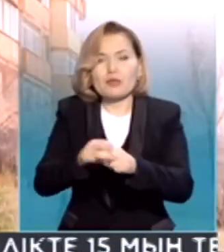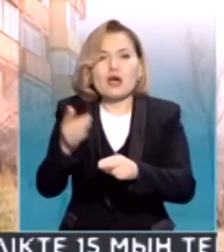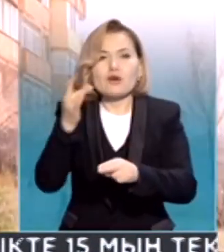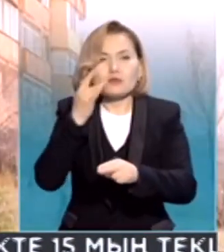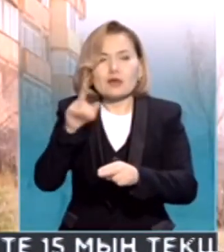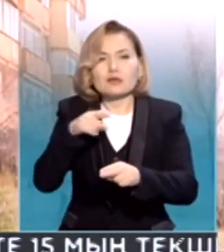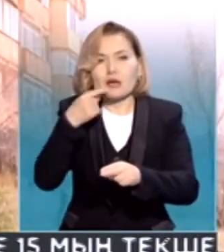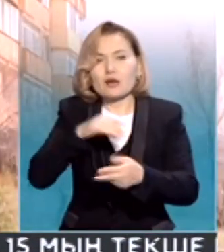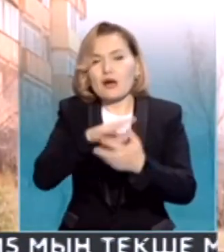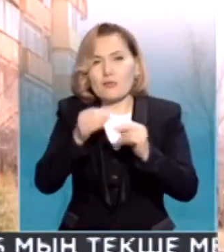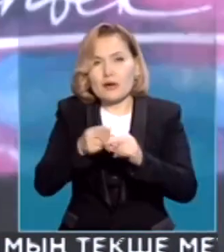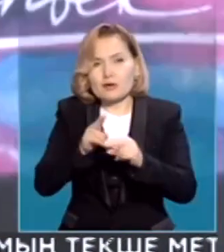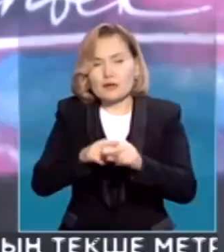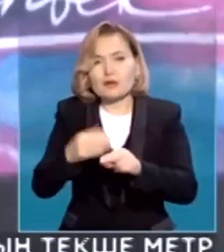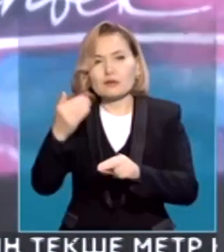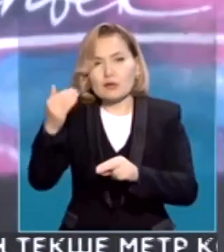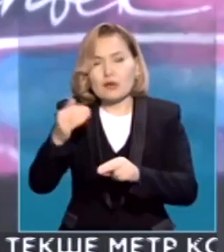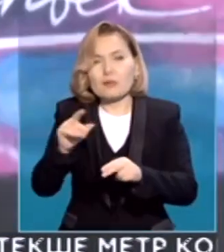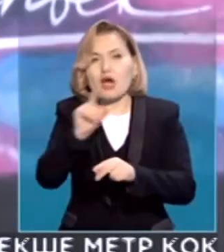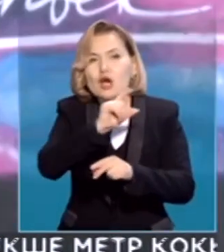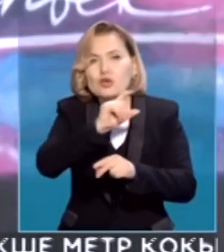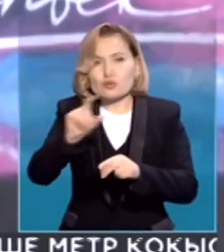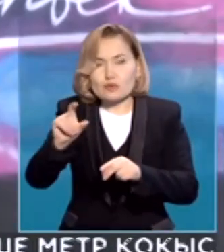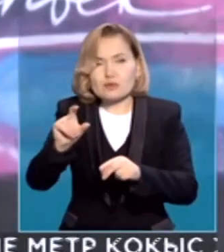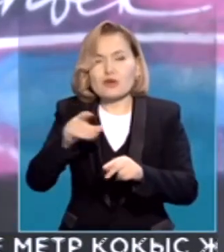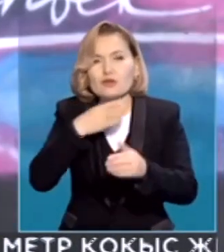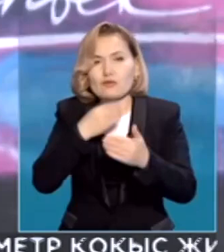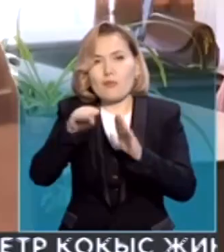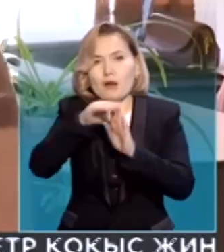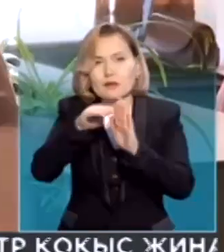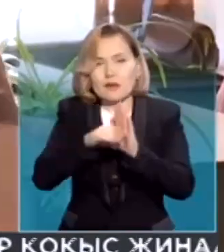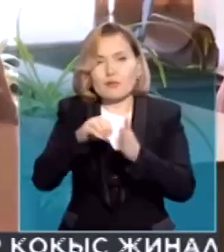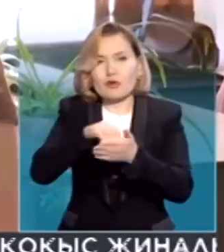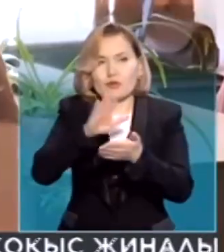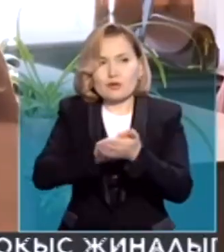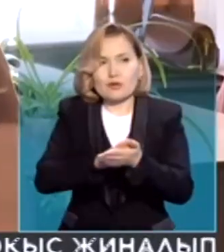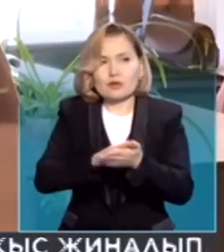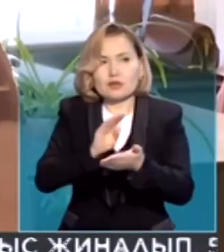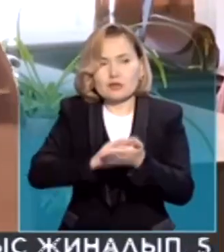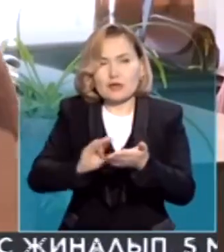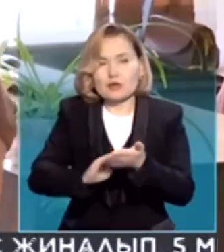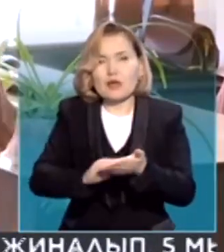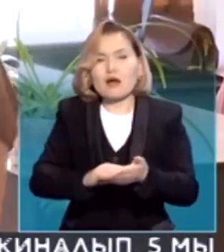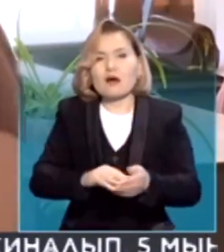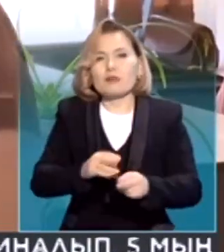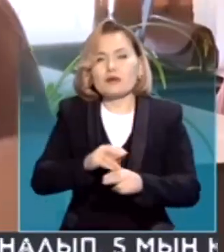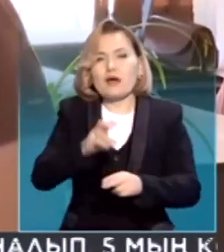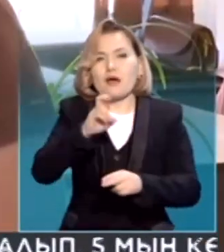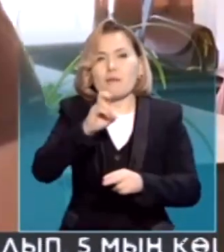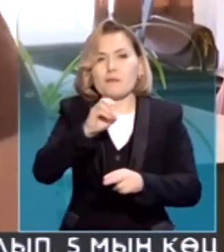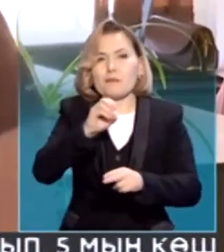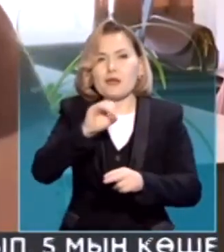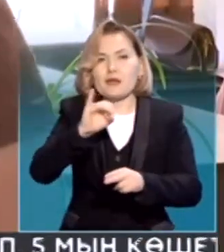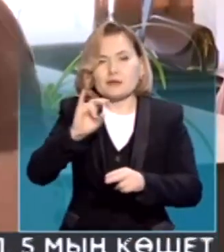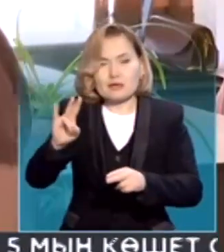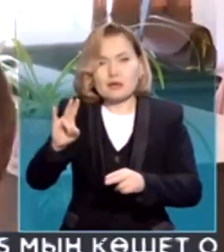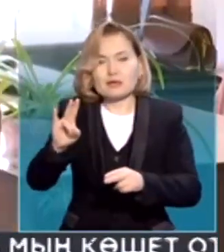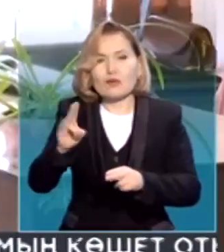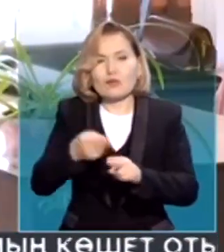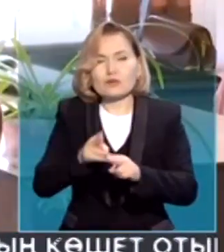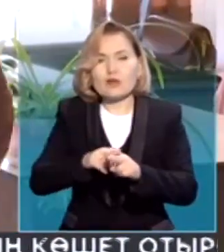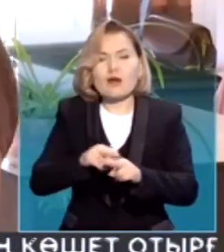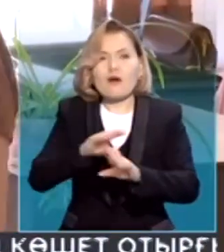айтатын «қарекет ет, бауырым» деген сөзі де тасқа басылыпты. Қазірде ол кісіні біз жанымызда жүргендей сезінеміз.